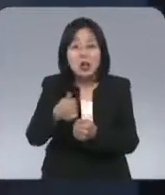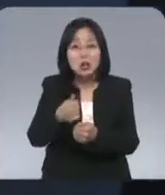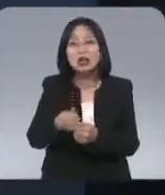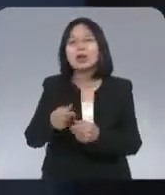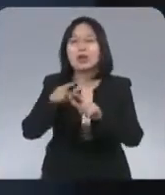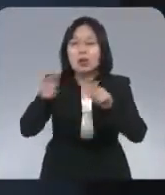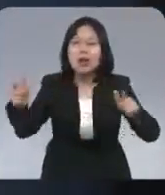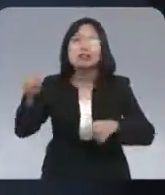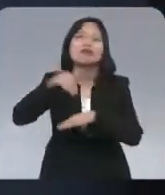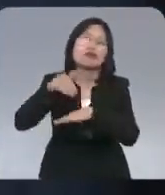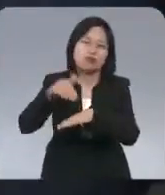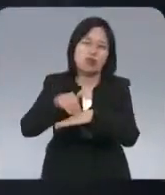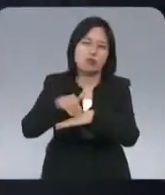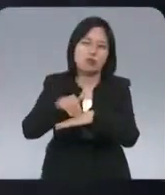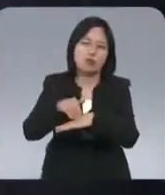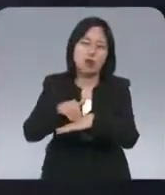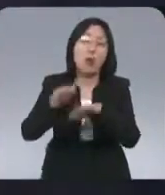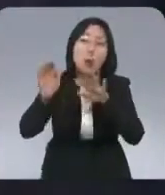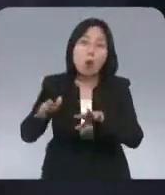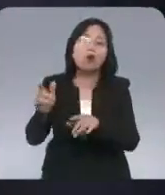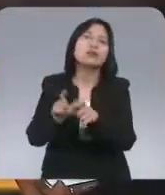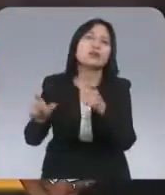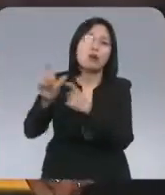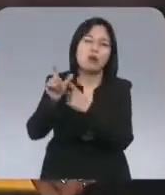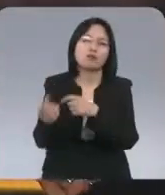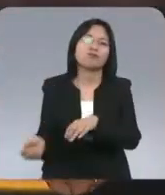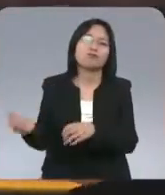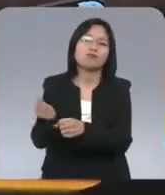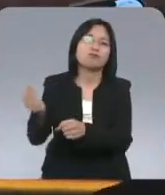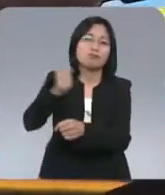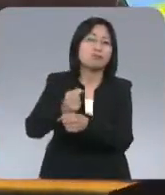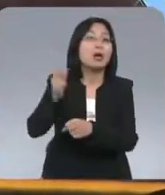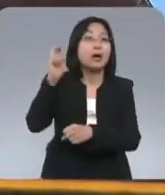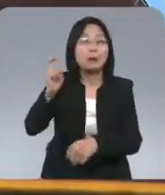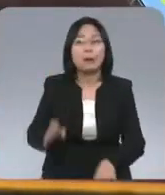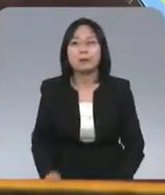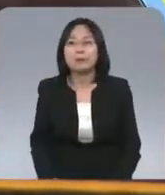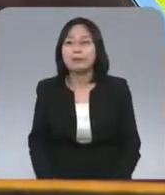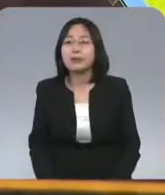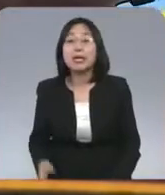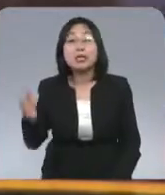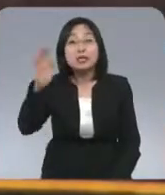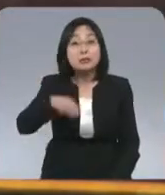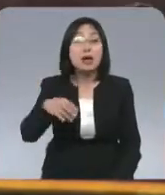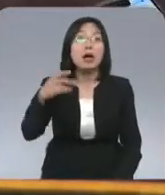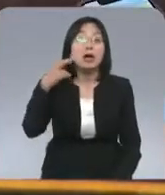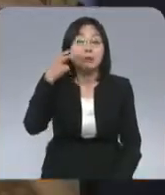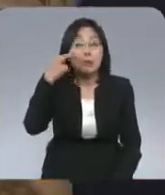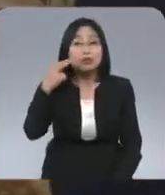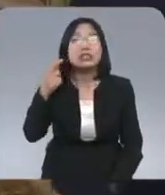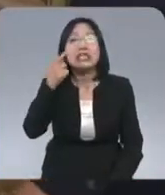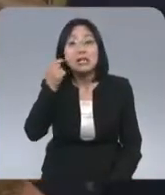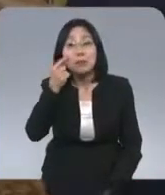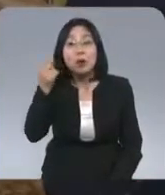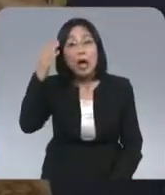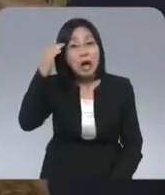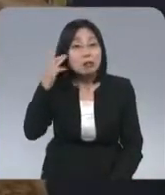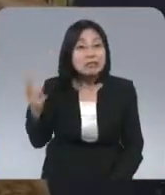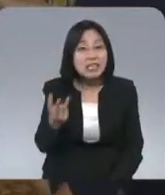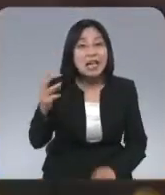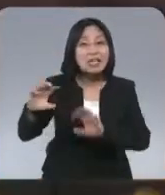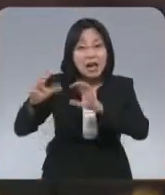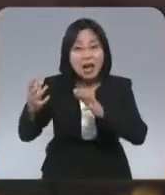man solche übungen künftig in aller öffentlichkeit durch auch wird die möglichkeit erwähnt dass die trilateralen übungen zur u-boot-abwehr